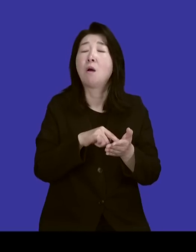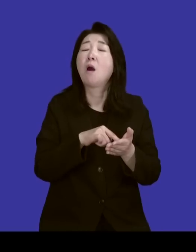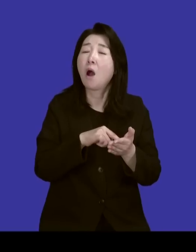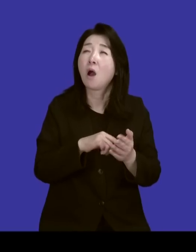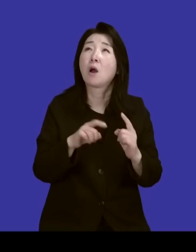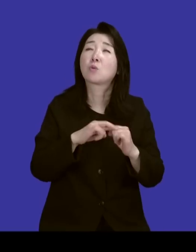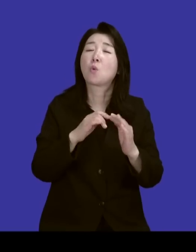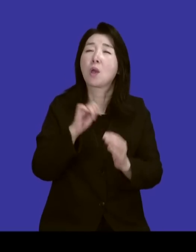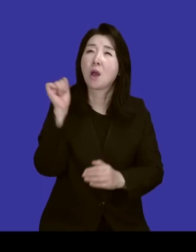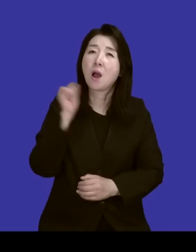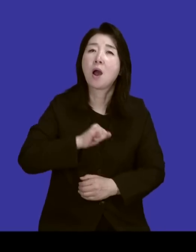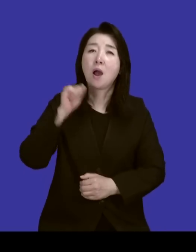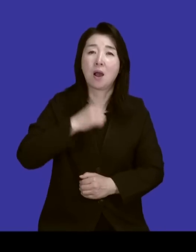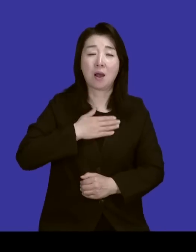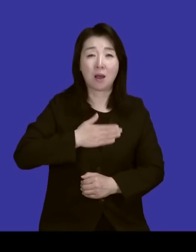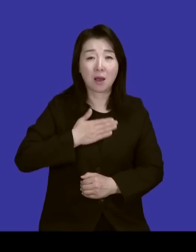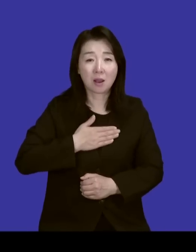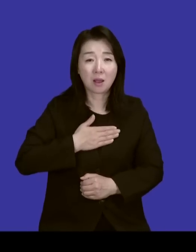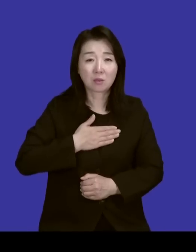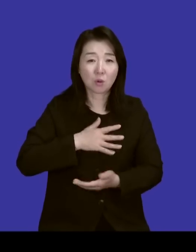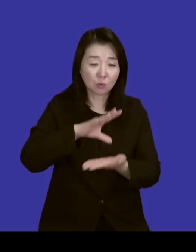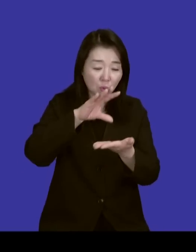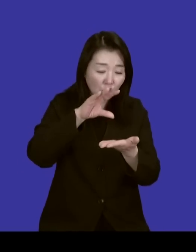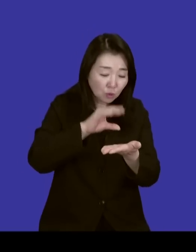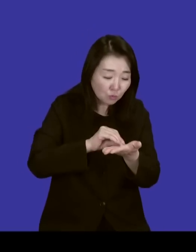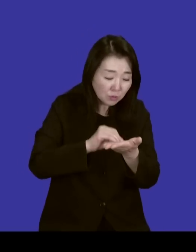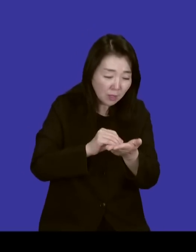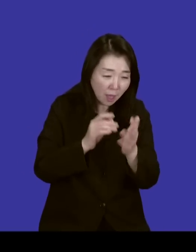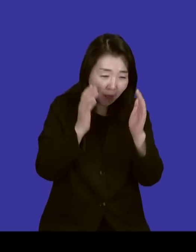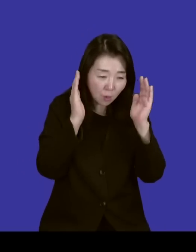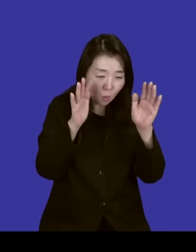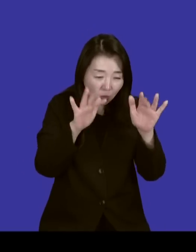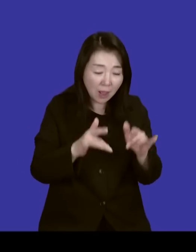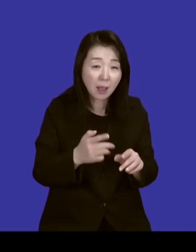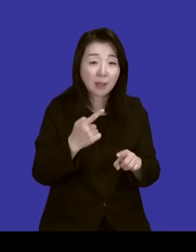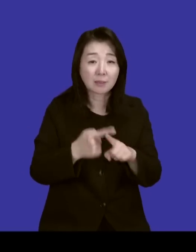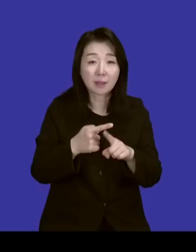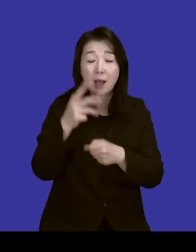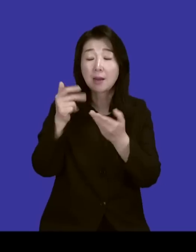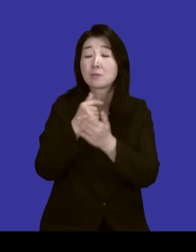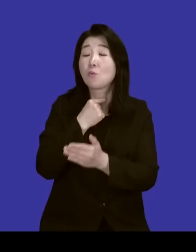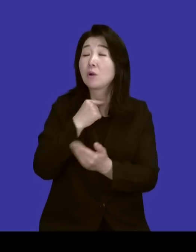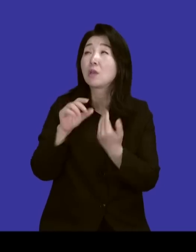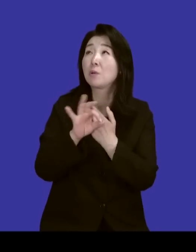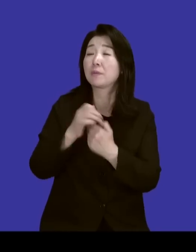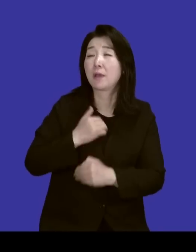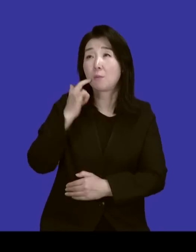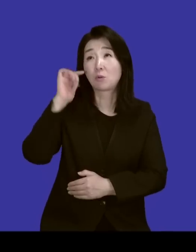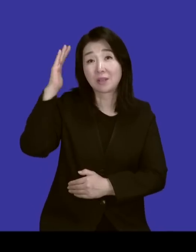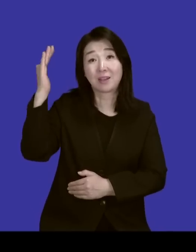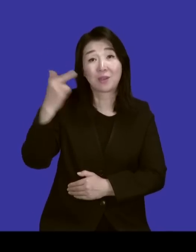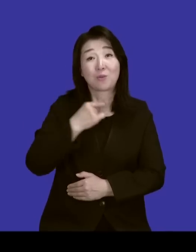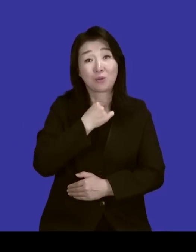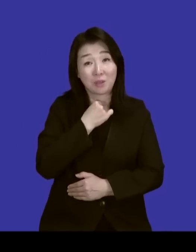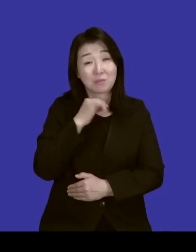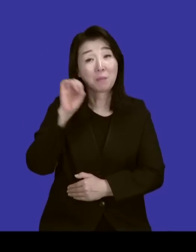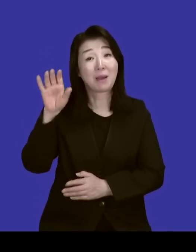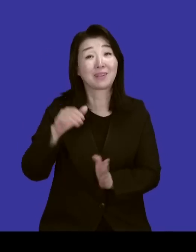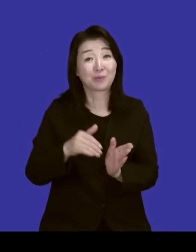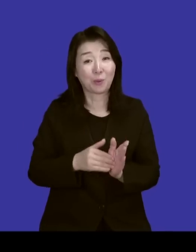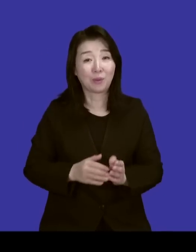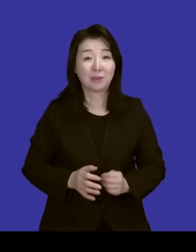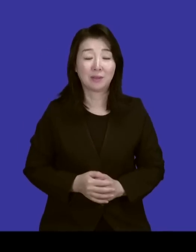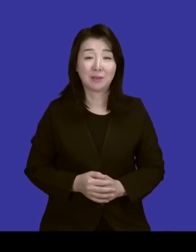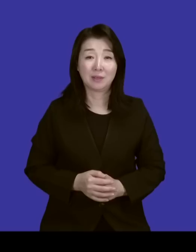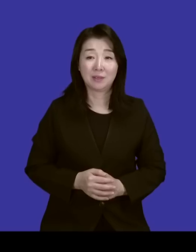예. 제가 그 숙제를 하다가 하나님 원하시면 제가 목사가 되겠습니다. 예. 그런데 제가 예수 믿고 첫 번째